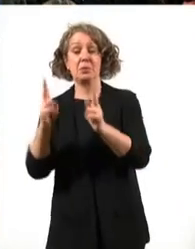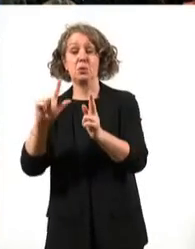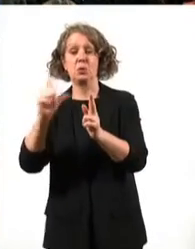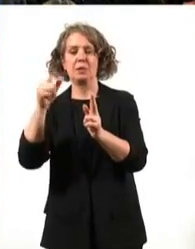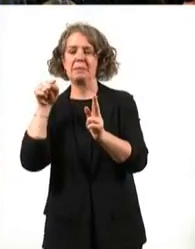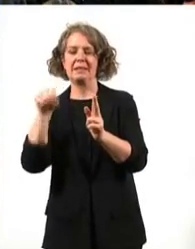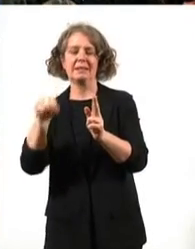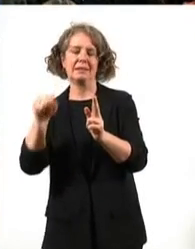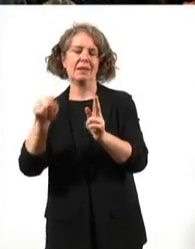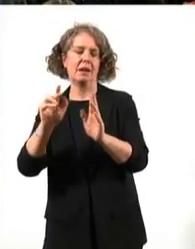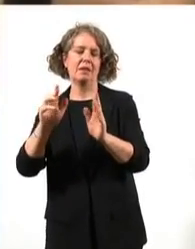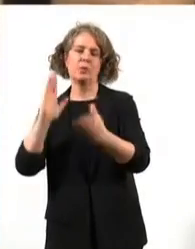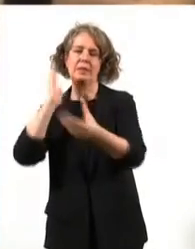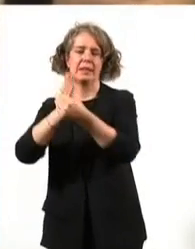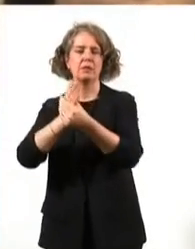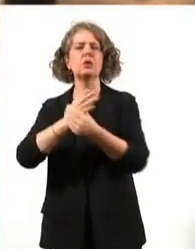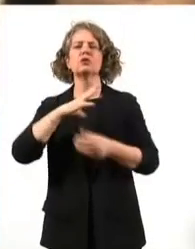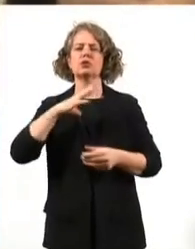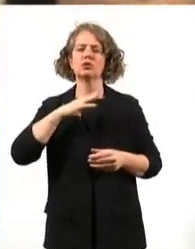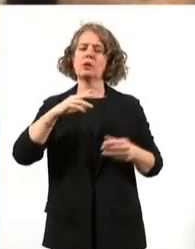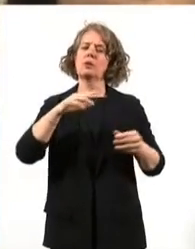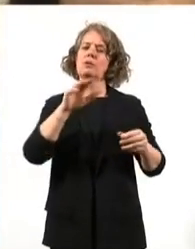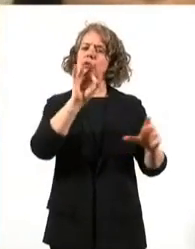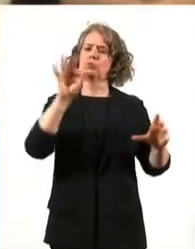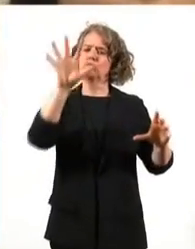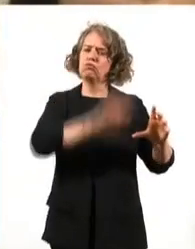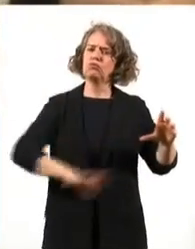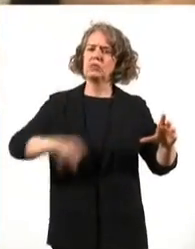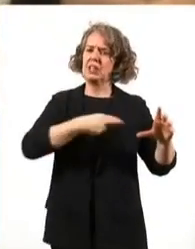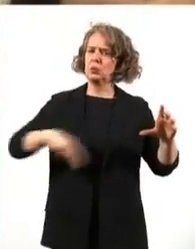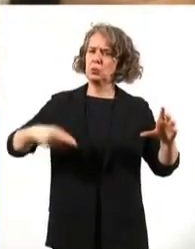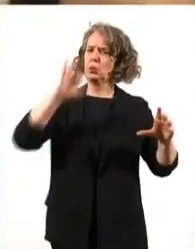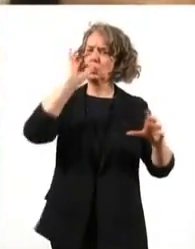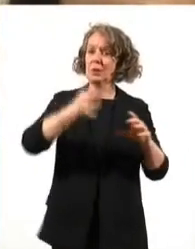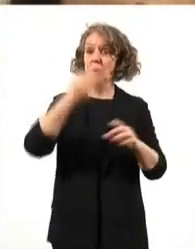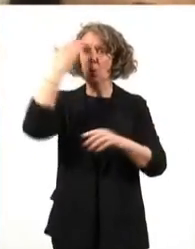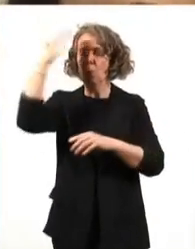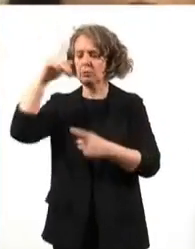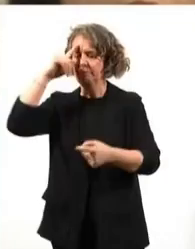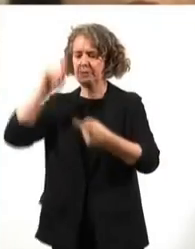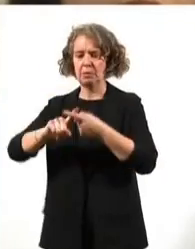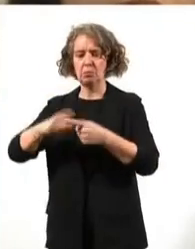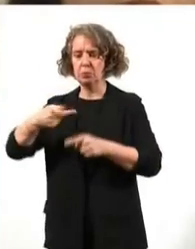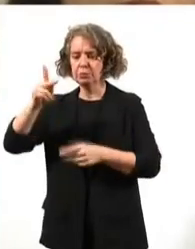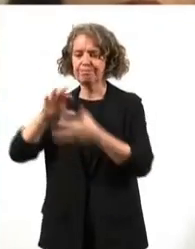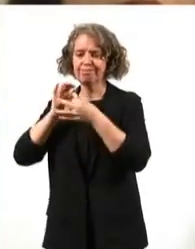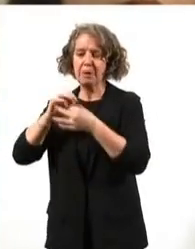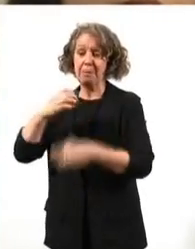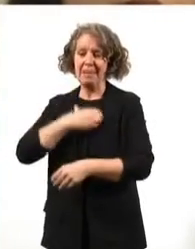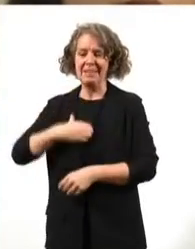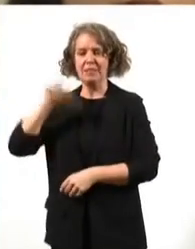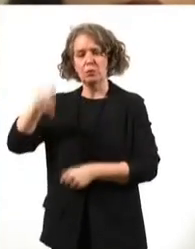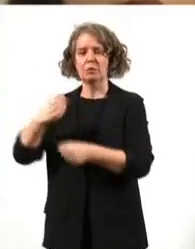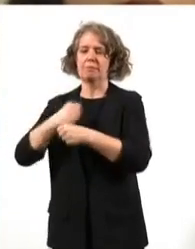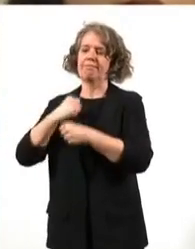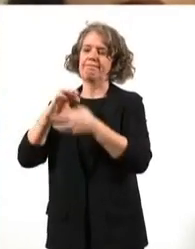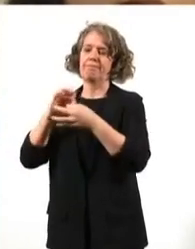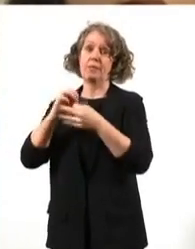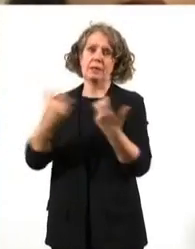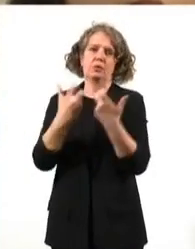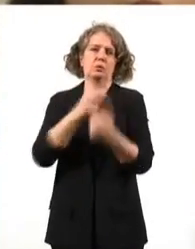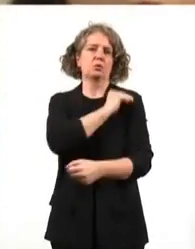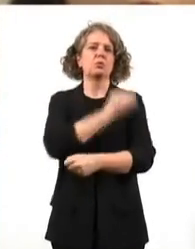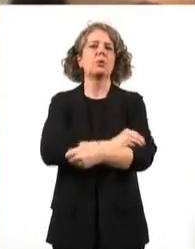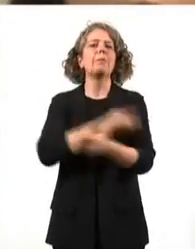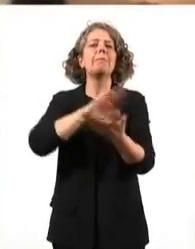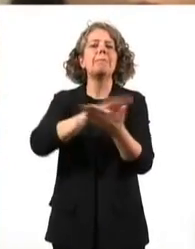qui sont nationaux, puis il y a des sujets sur lesquels il faut qu'on travaille mieux avec les mairies. Et c'est vrai pour le sport, par exemple, sur lequel... Typiquement, ce qui va concerner les